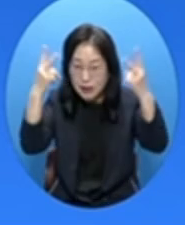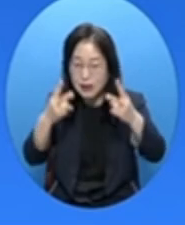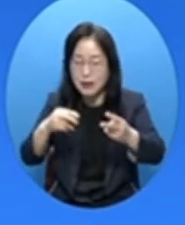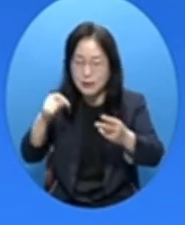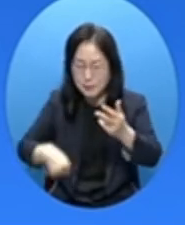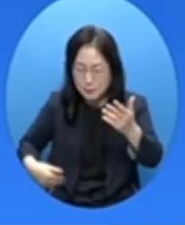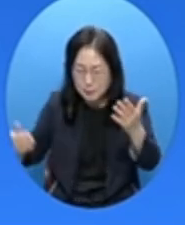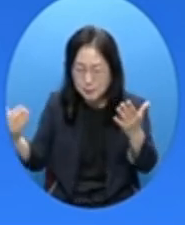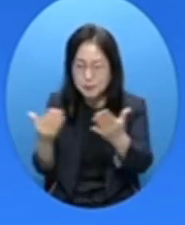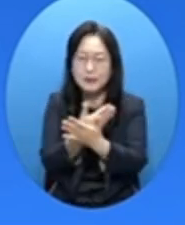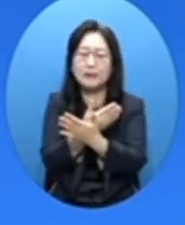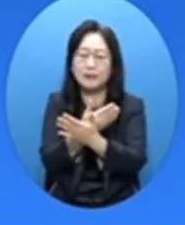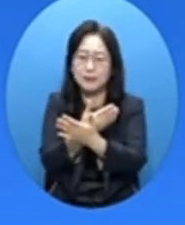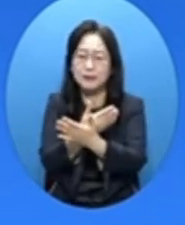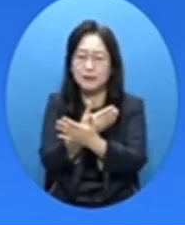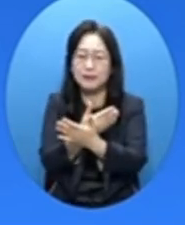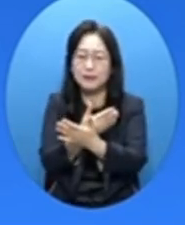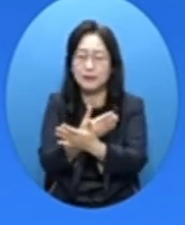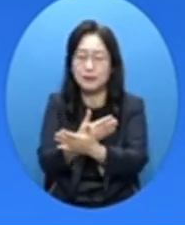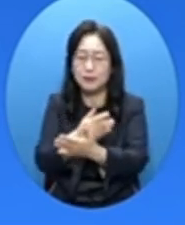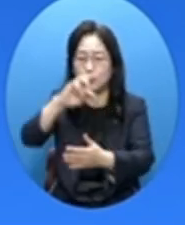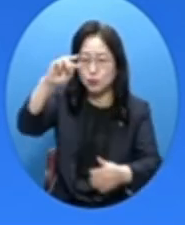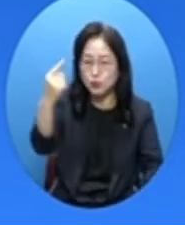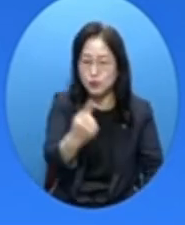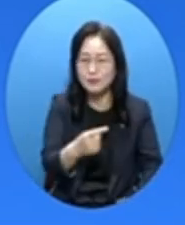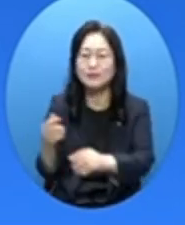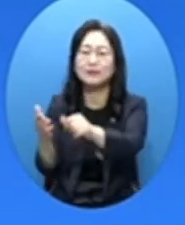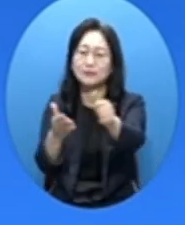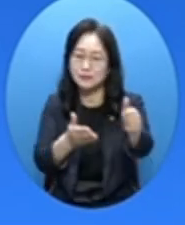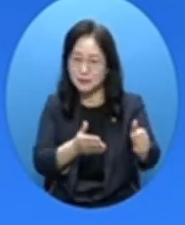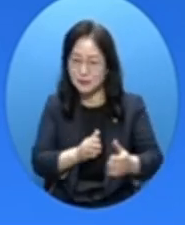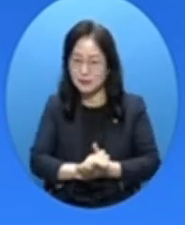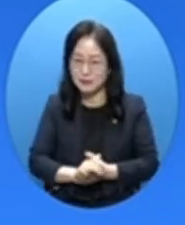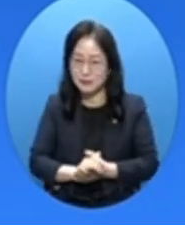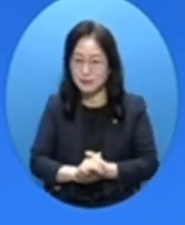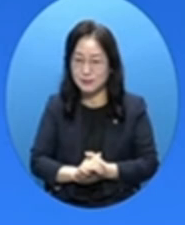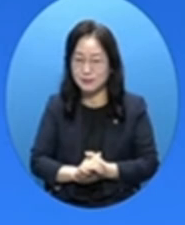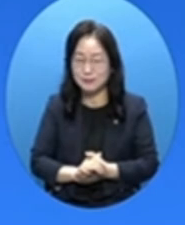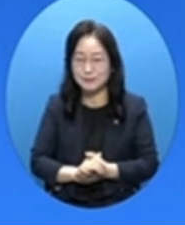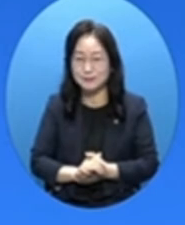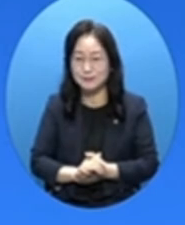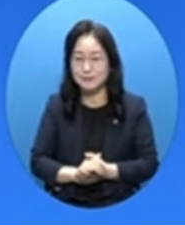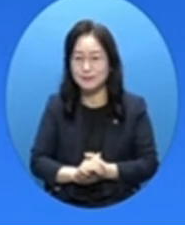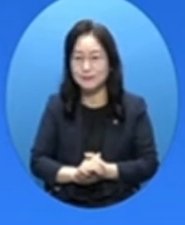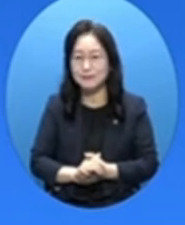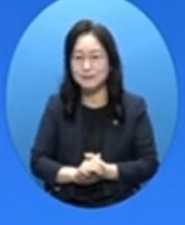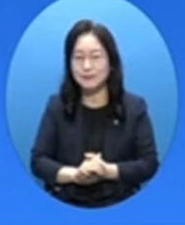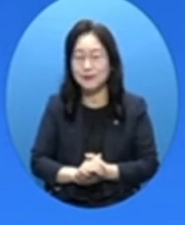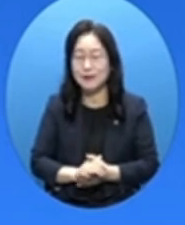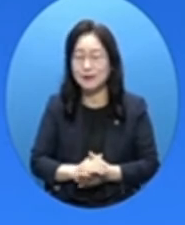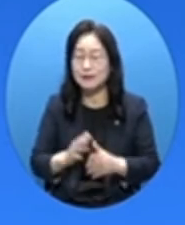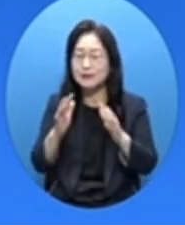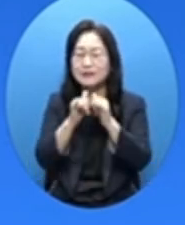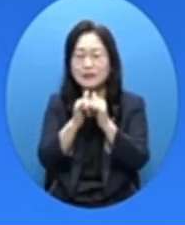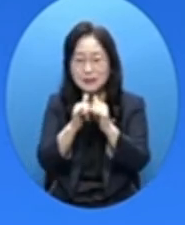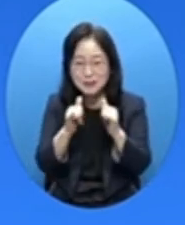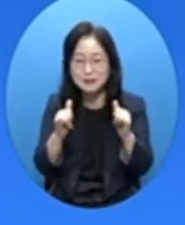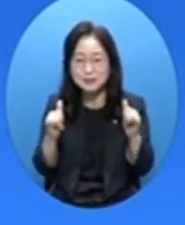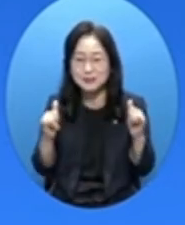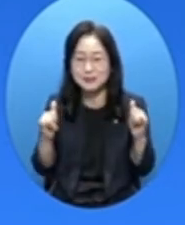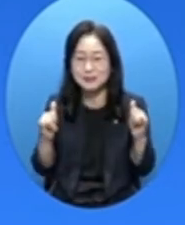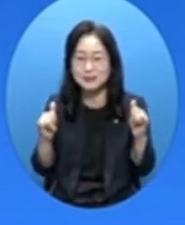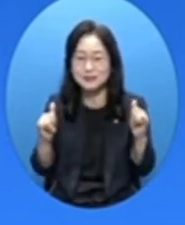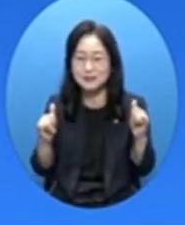회개하고 주님께 돌아와야 되는 것입니다 근데 우리 인간이